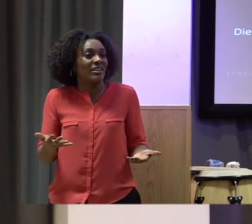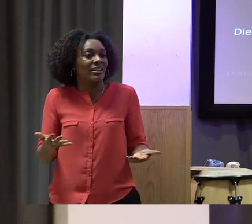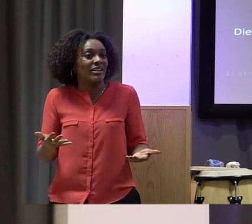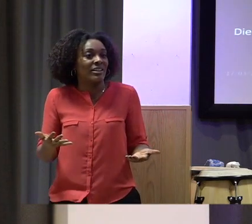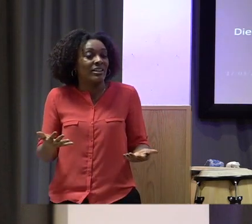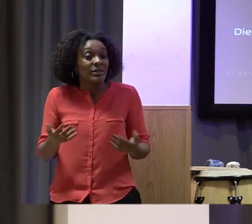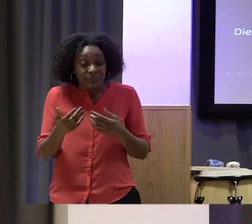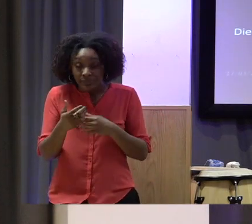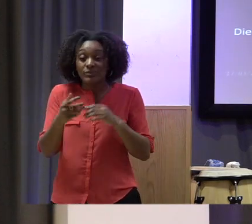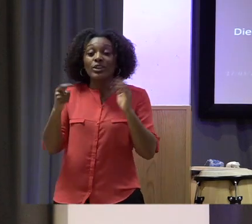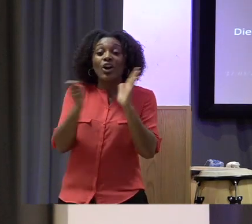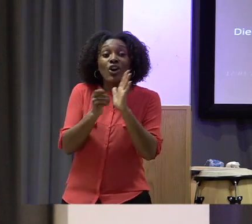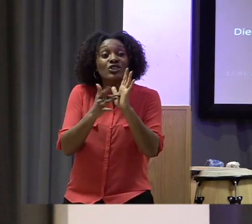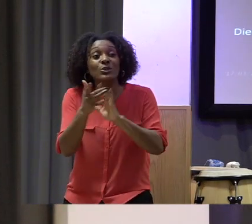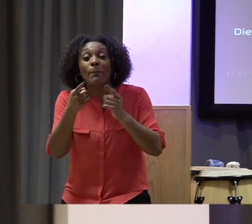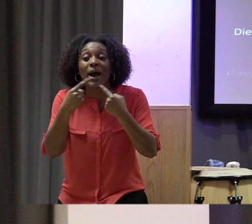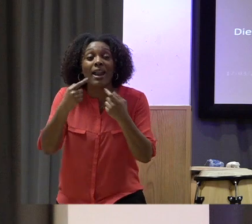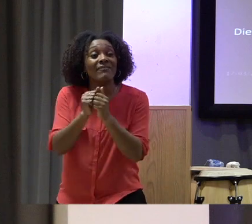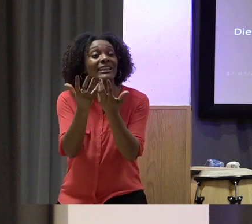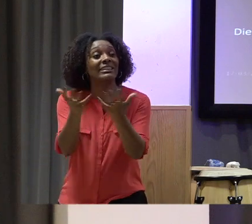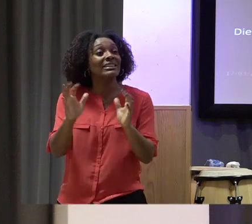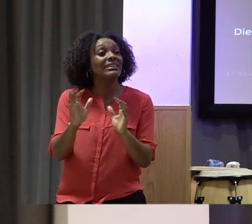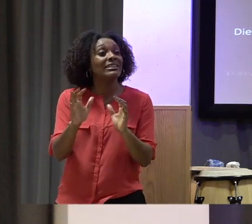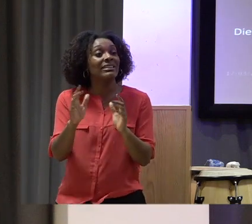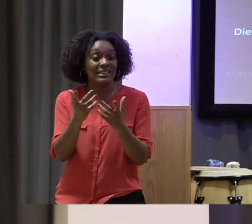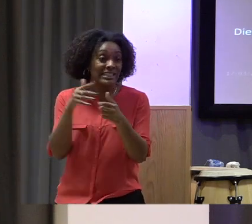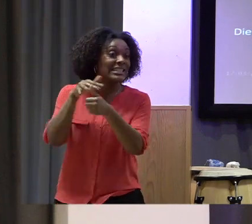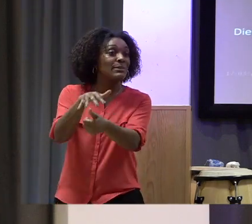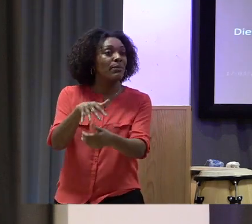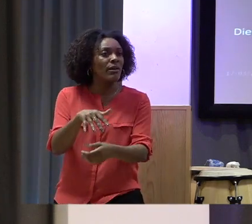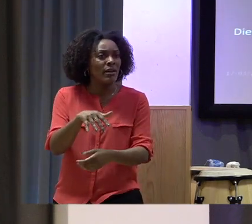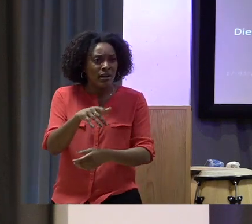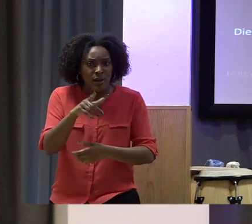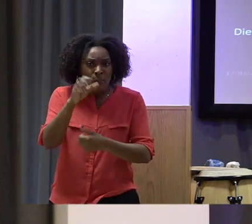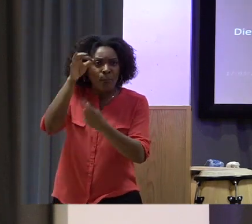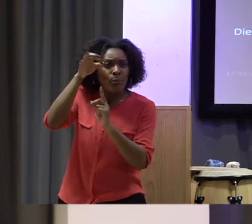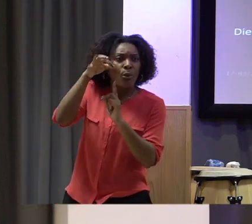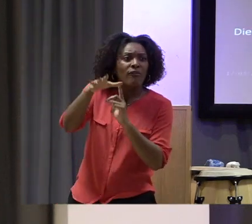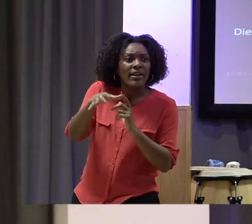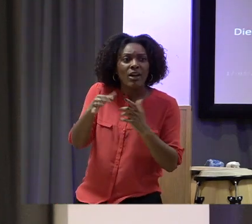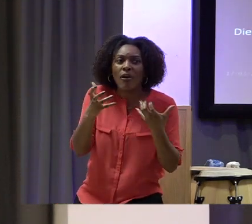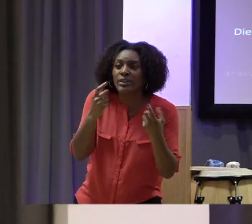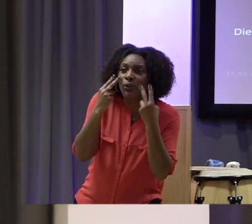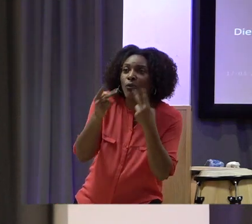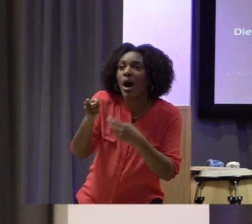quand il parlait à ses apôtres, des prophètes ont voulu voir ce que vous voyez aujourd'hui, entendre ce que vous entendez.